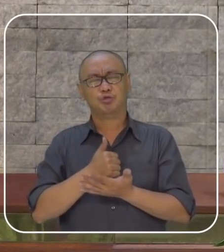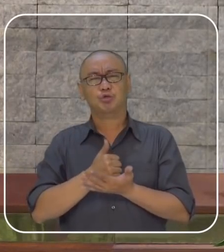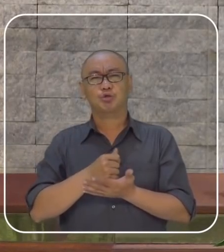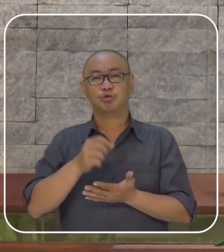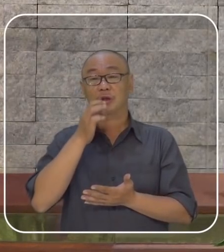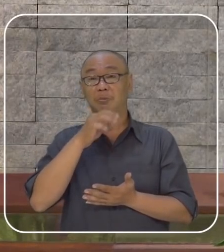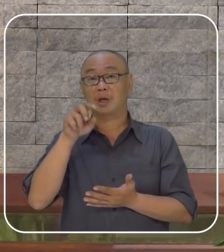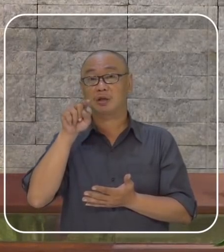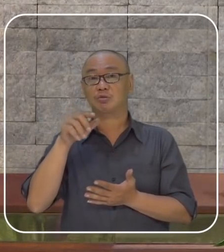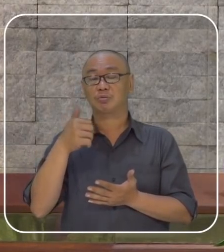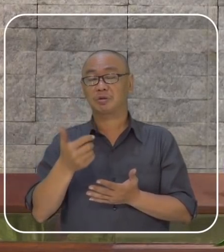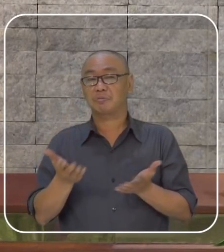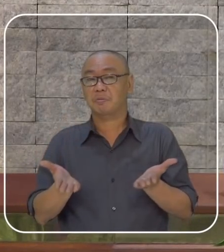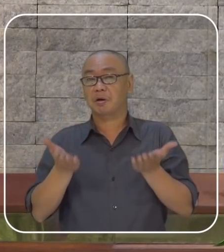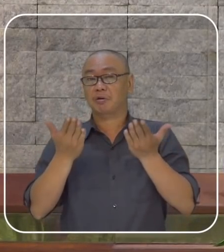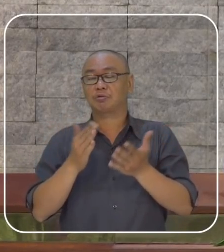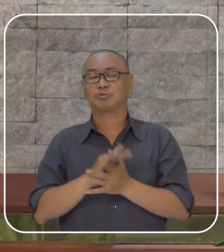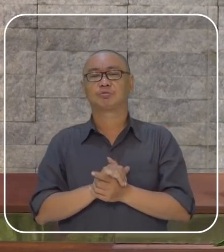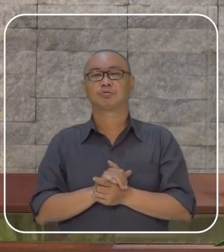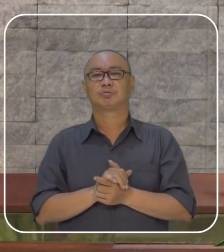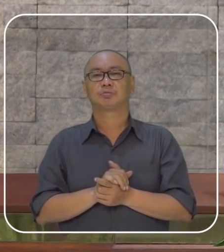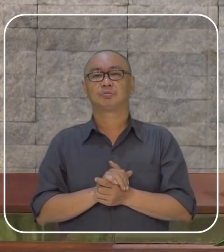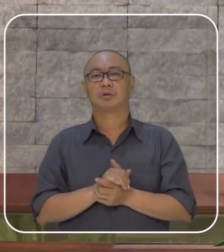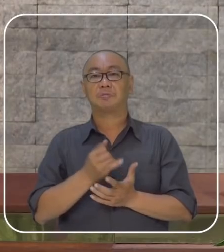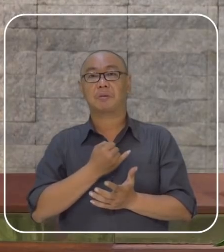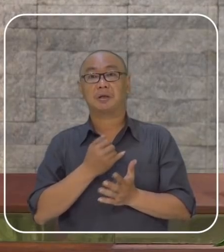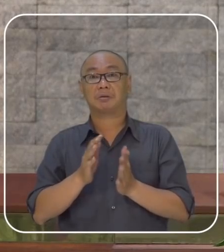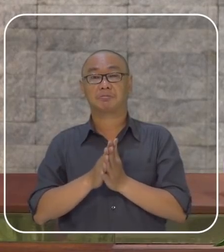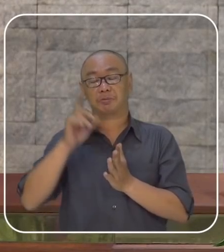dapat membangun kembali iman kepercayaan kami,